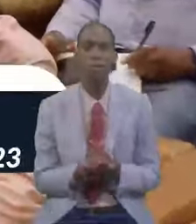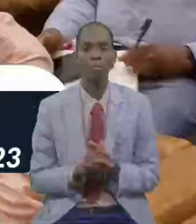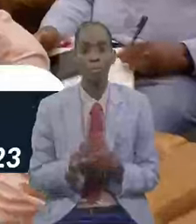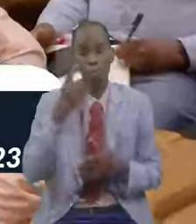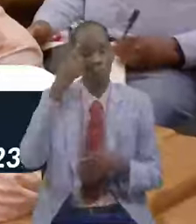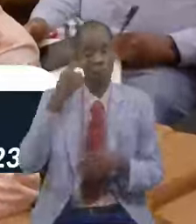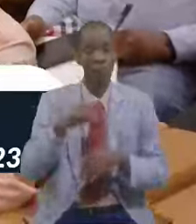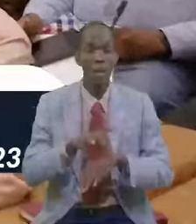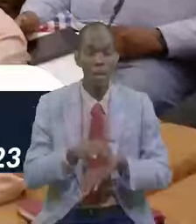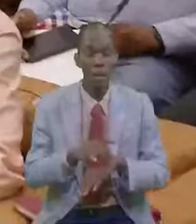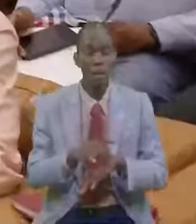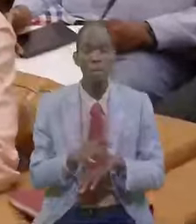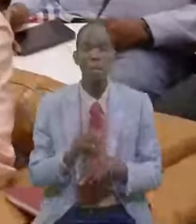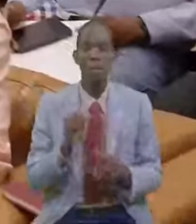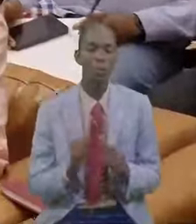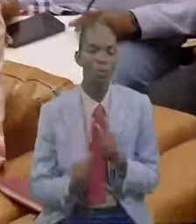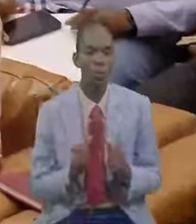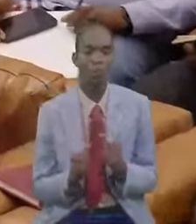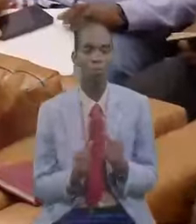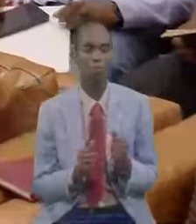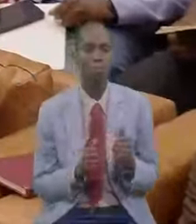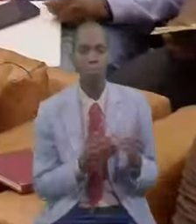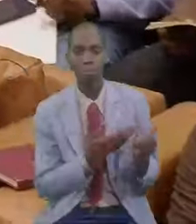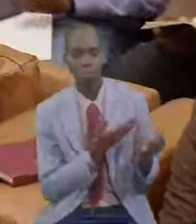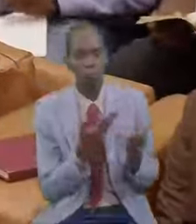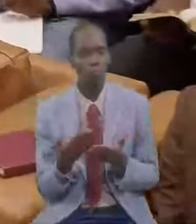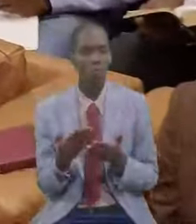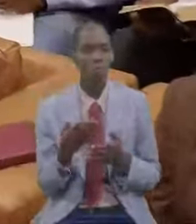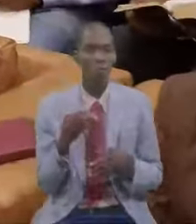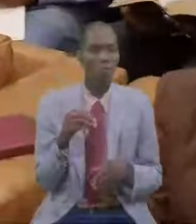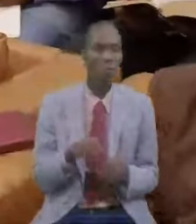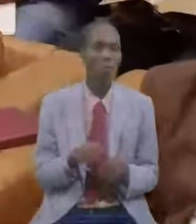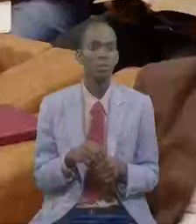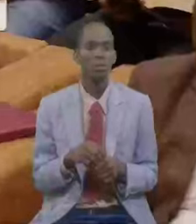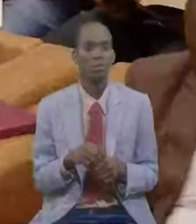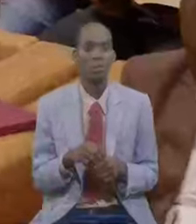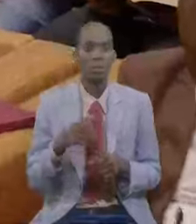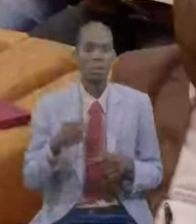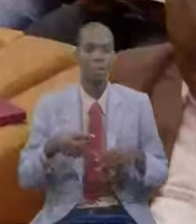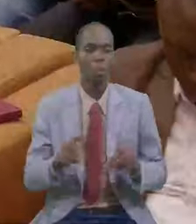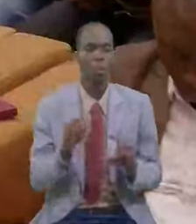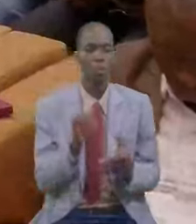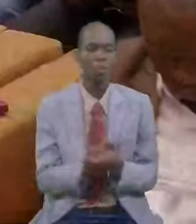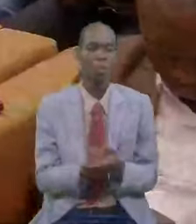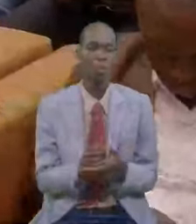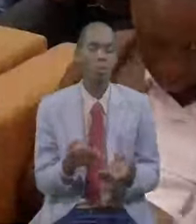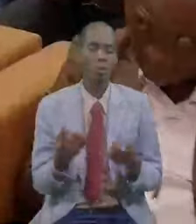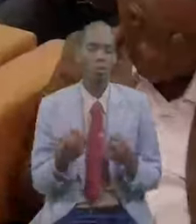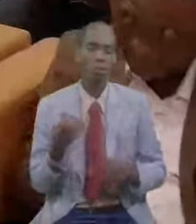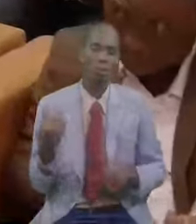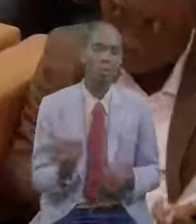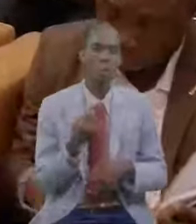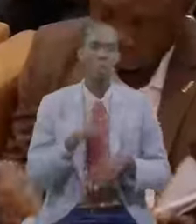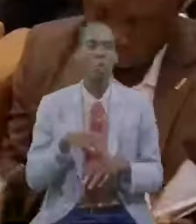chapitre 6. Verset 7. Lorsqu'une terre est abreuvée par la pluie qui